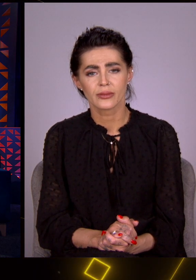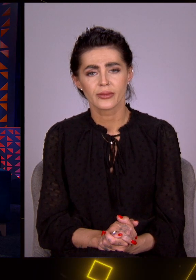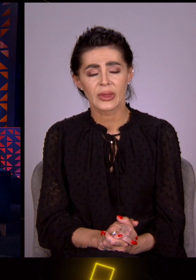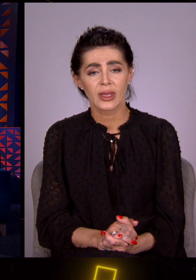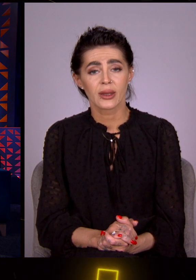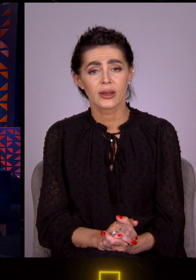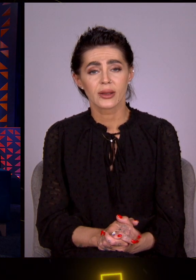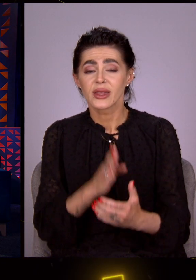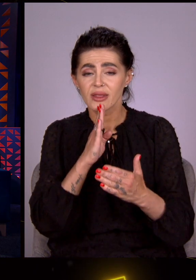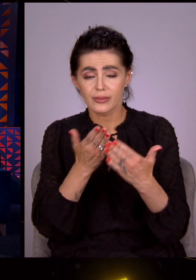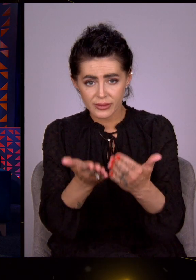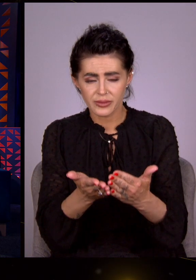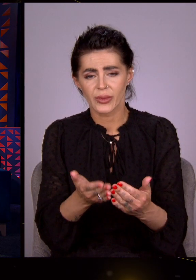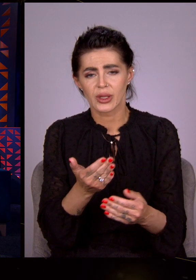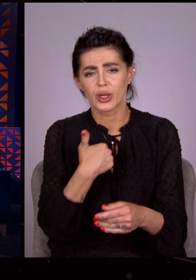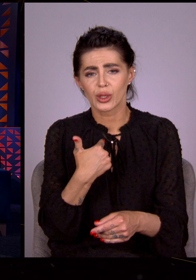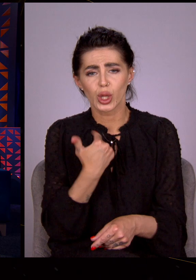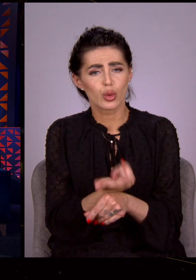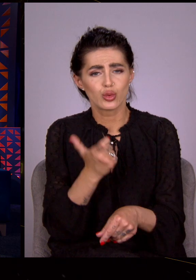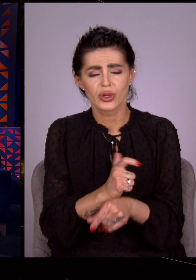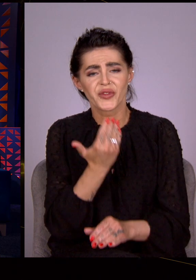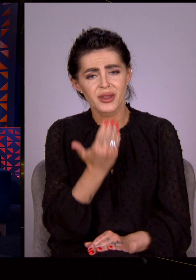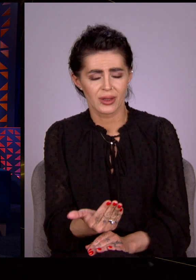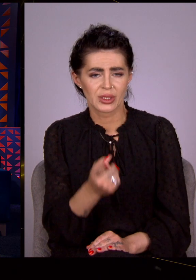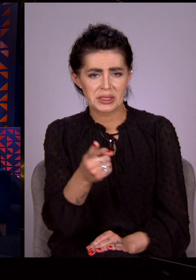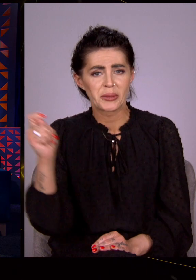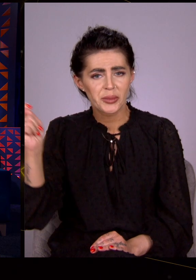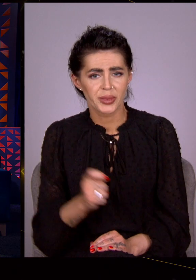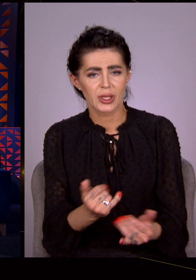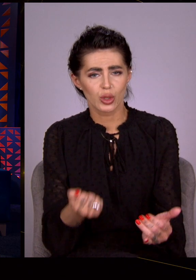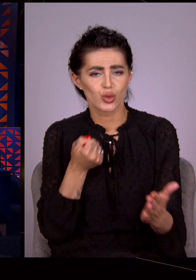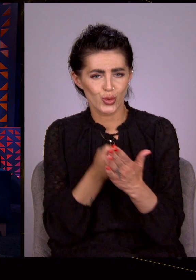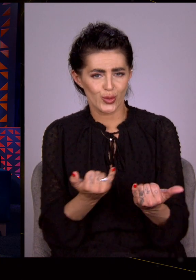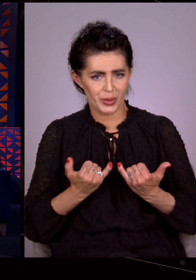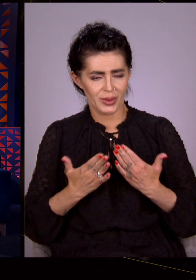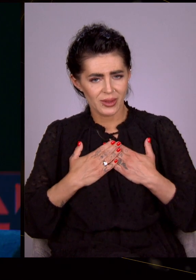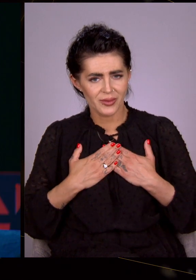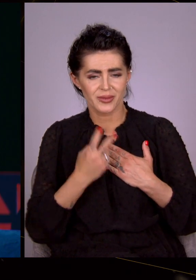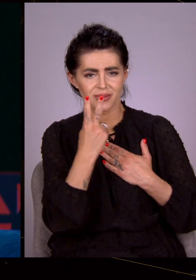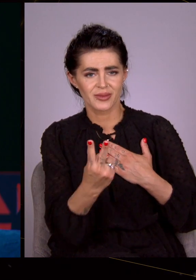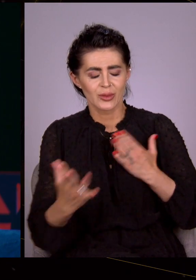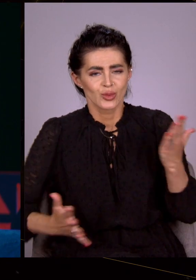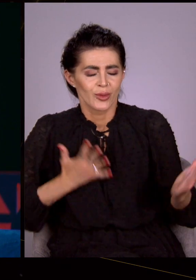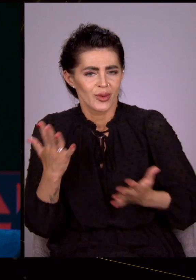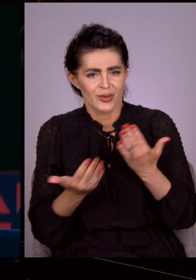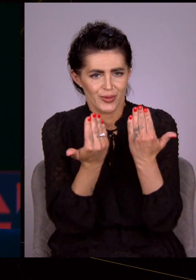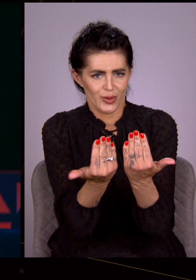Вікторія, ми дуже вдячні, що ви приїхали до нас. Я сижу і захоплююсь, яка у вас донька.